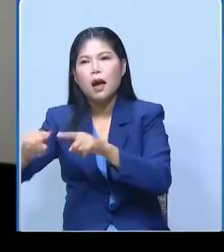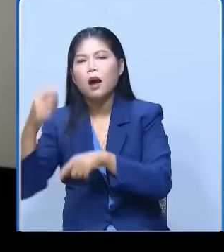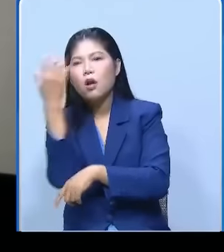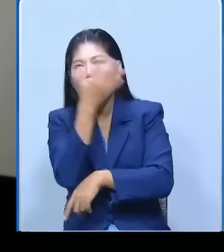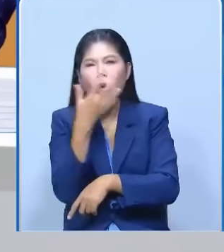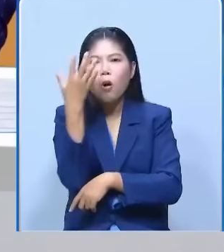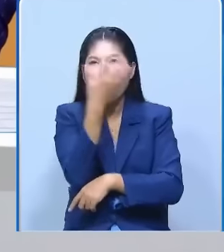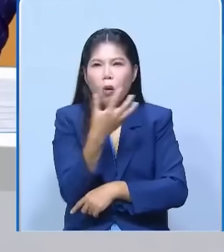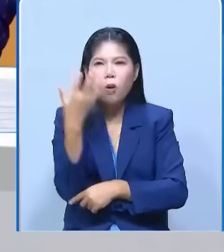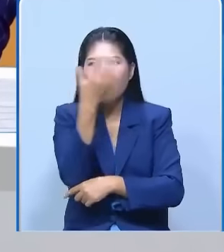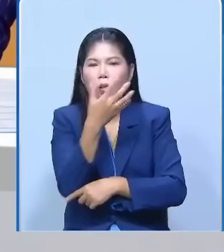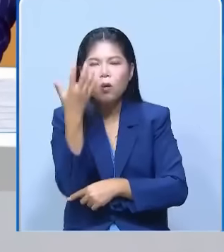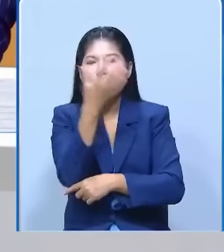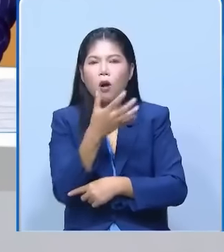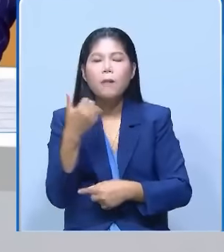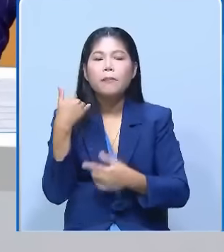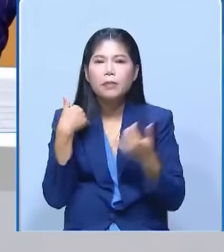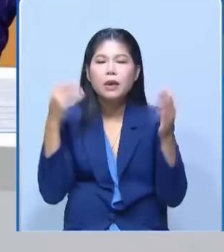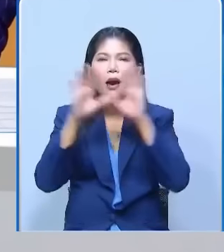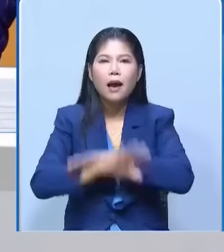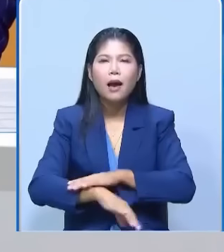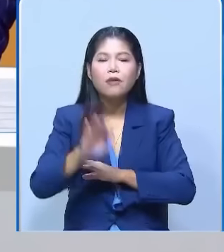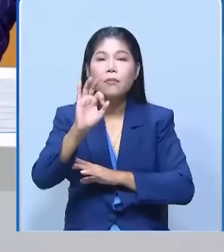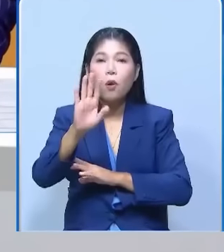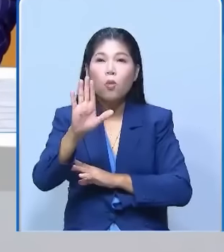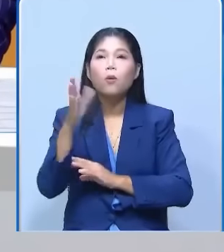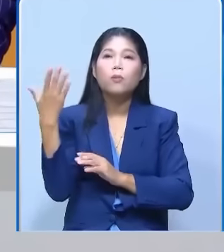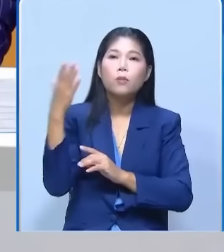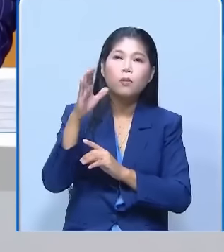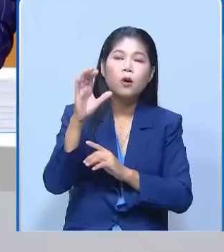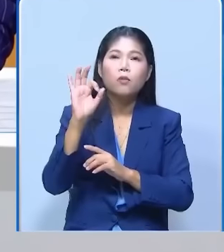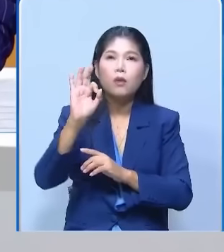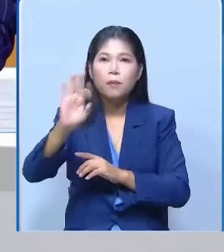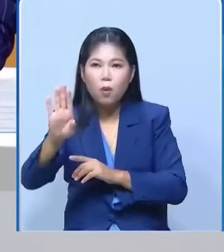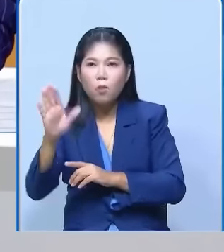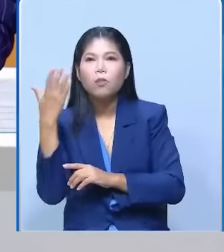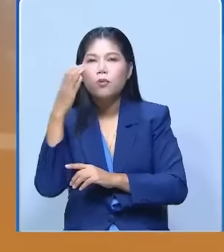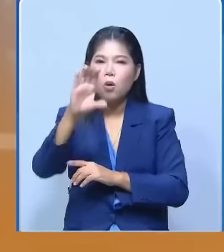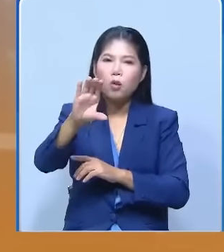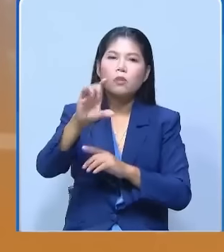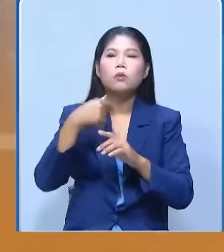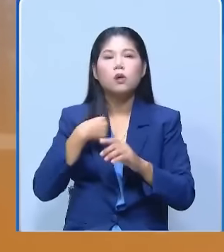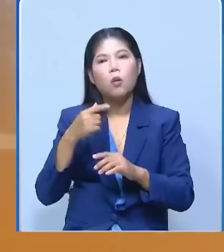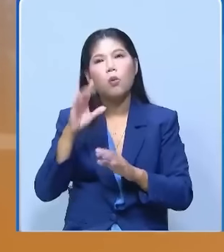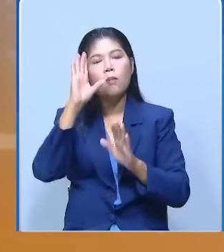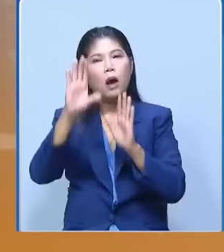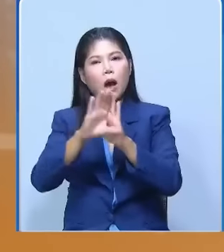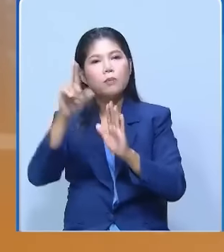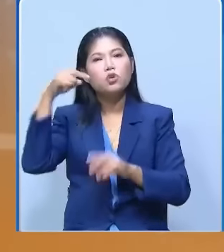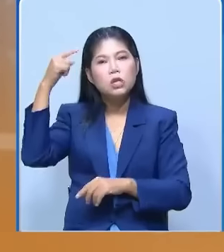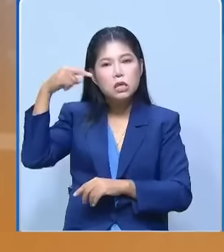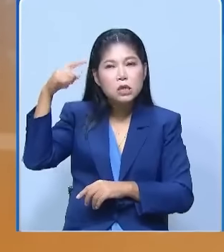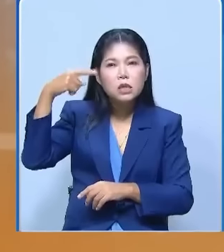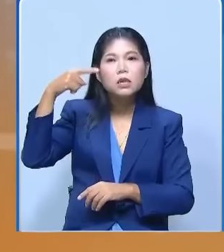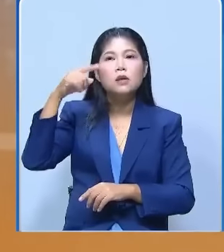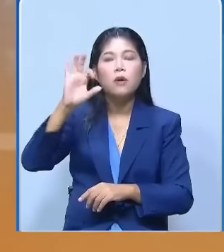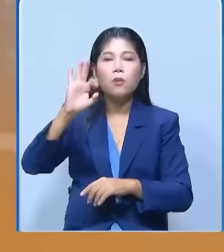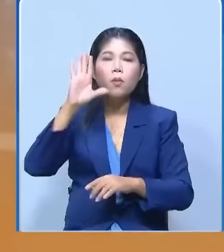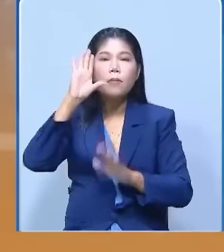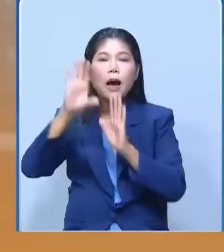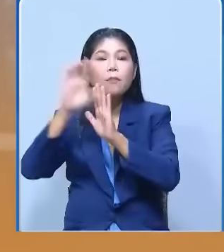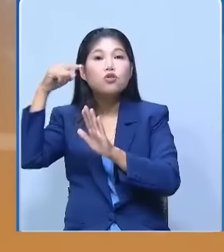หลายต่อหลายครั้งเนี่ยคือก็จะมีการสร้างเป็น Facebook ขึ้นมานะครับเป็น Facebook ที่มีโปรไฟล์เนี่ยเป็นผู้หญิงก็จะแอดหา